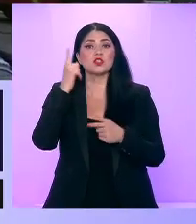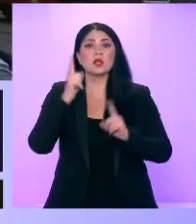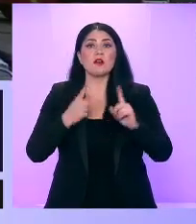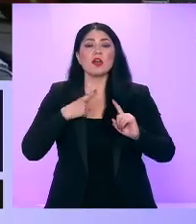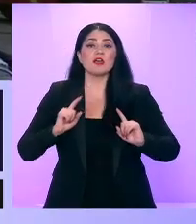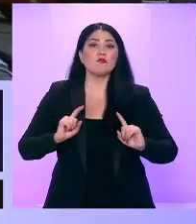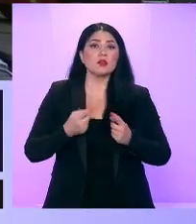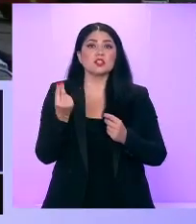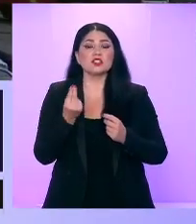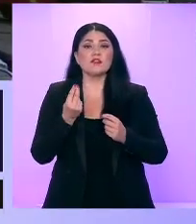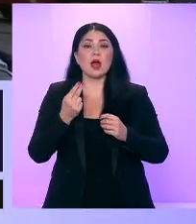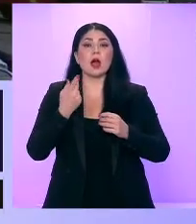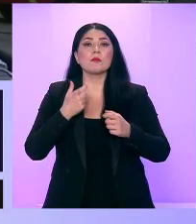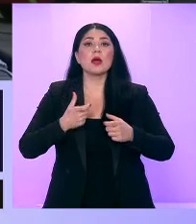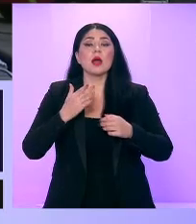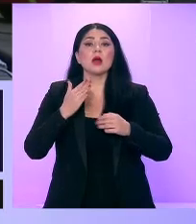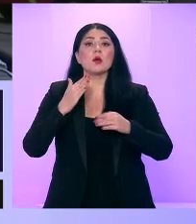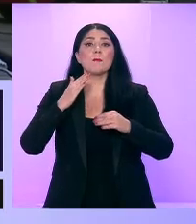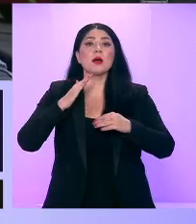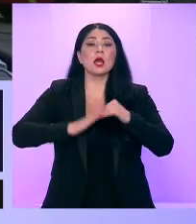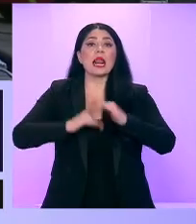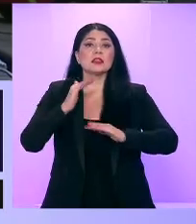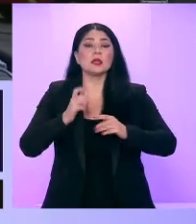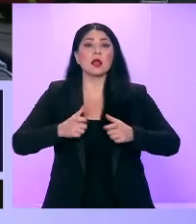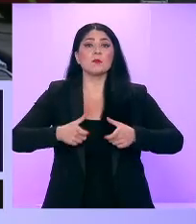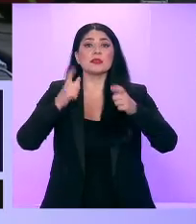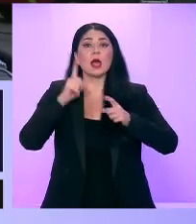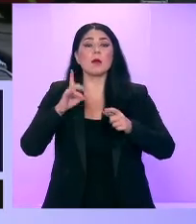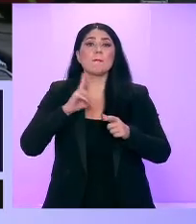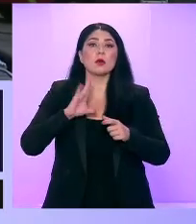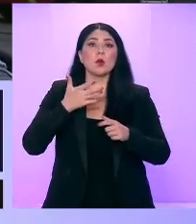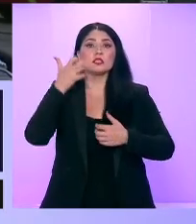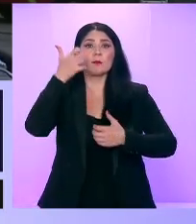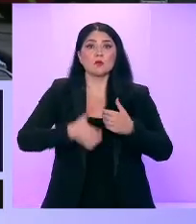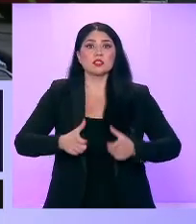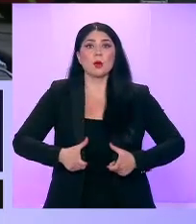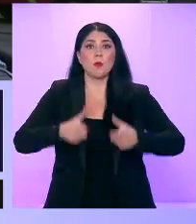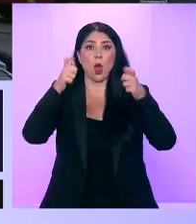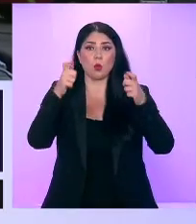fost afectată structura clădirii în aceste momente și dacă există pericolul de prăbușire.